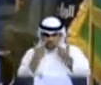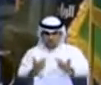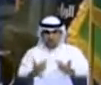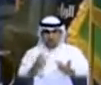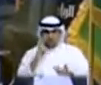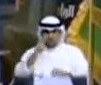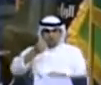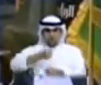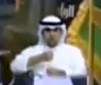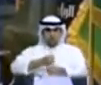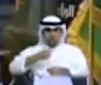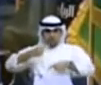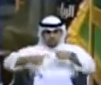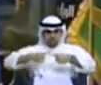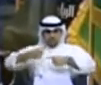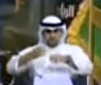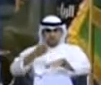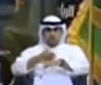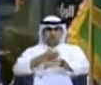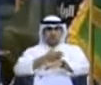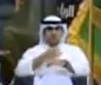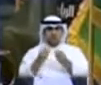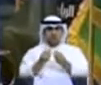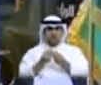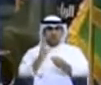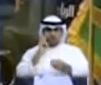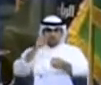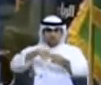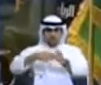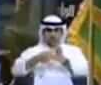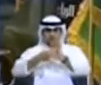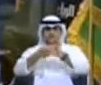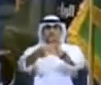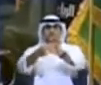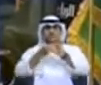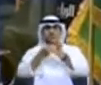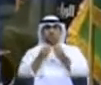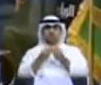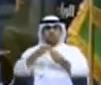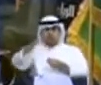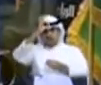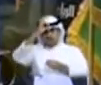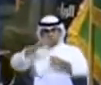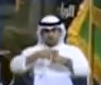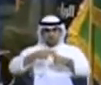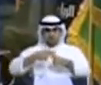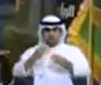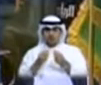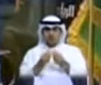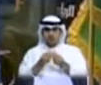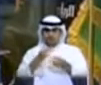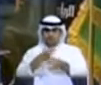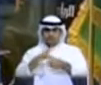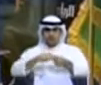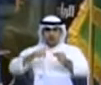الأمني المتواصل من أجل توسيع مجالات التعاون والتنسيق المشترك بين كافة الأجهزة الأمنية بدول المجلس، أو من